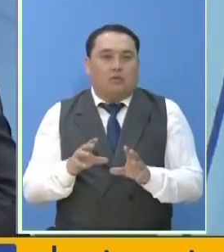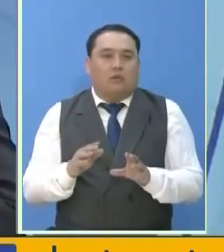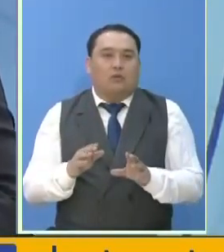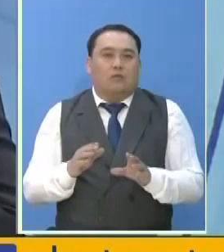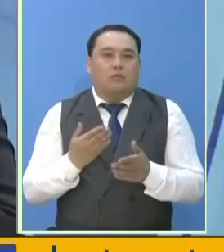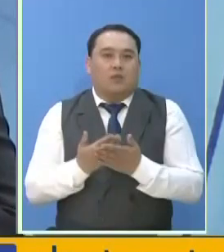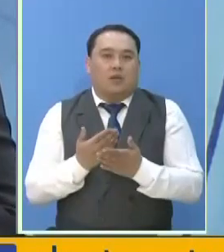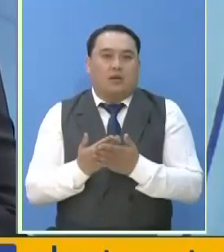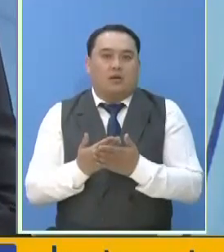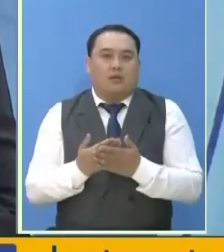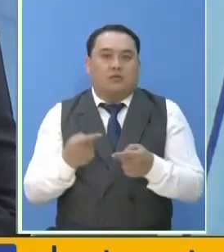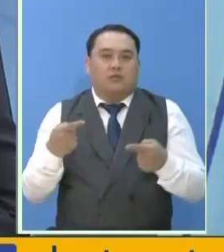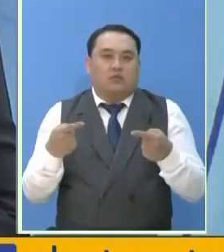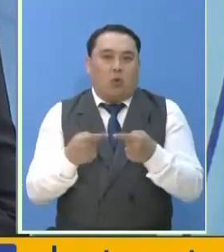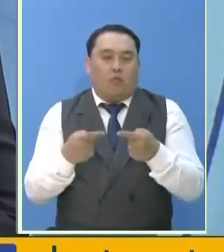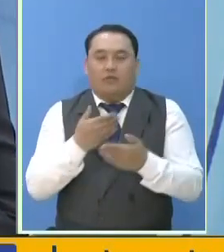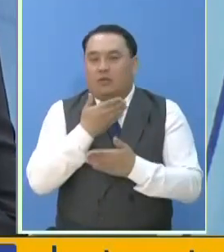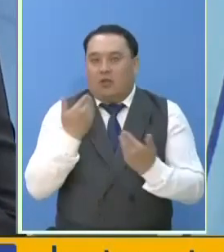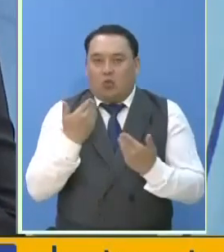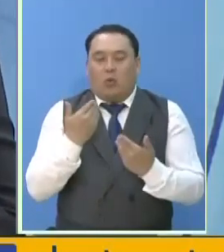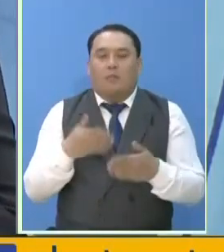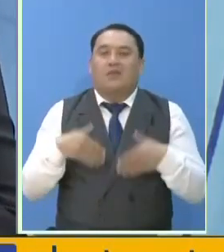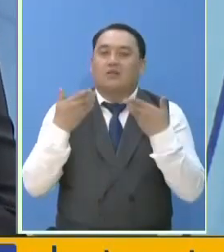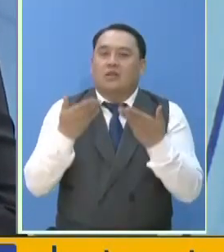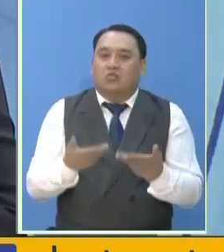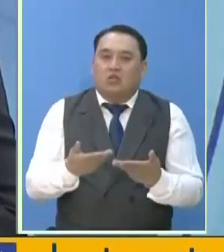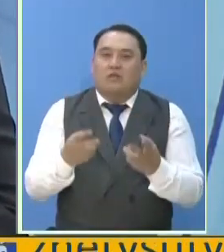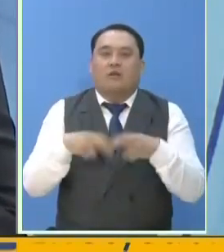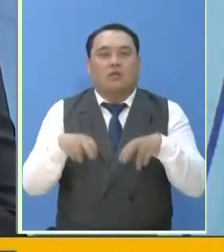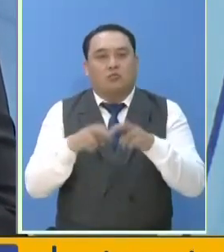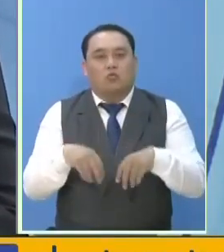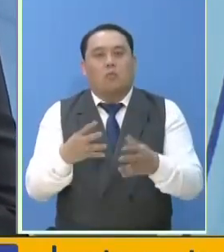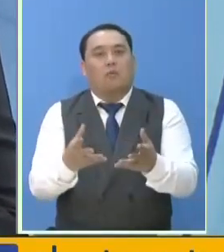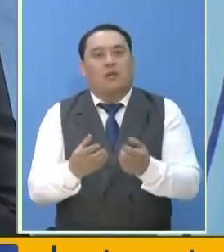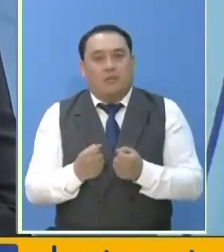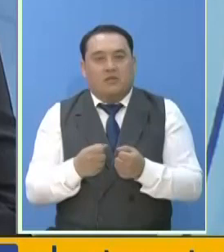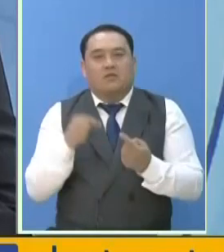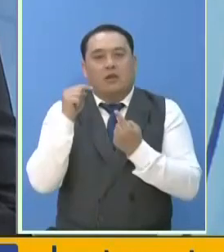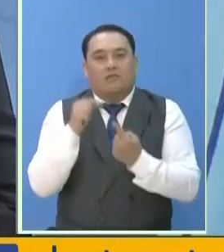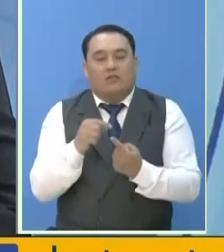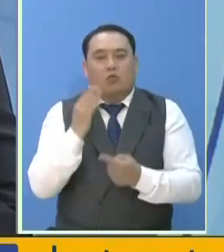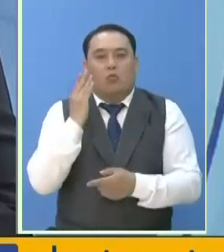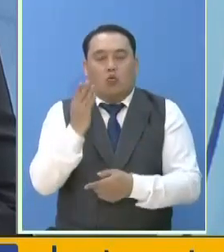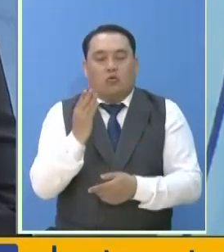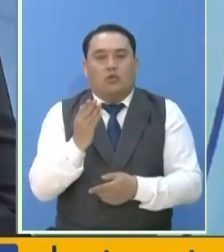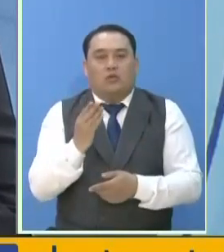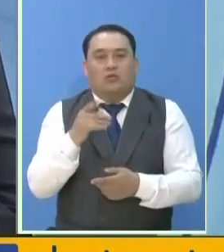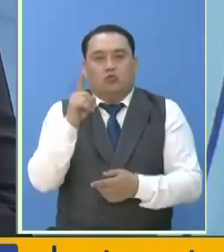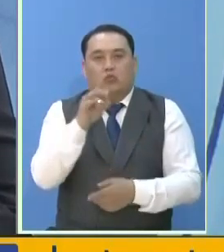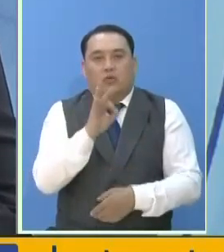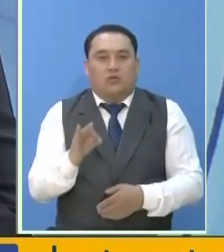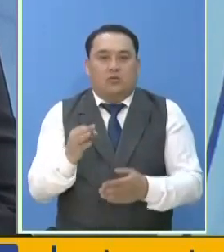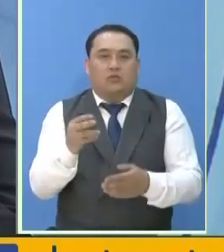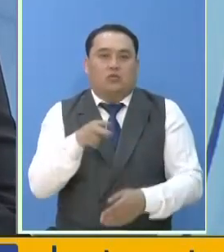допустим, нестыковки, и дают вот эти вот предложения, и это предложение, если будет принято, соответственно, там уже определенно 100% он бонусы